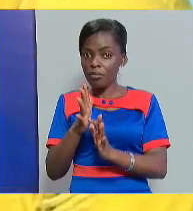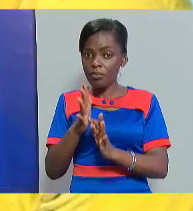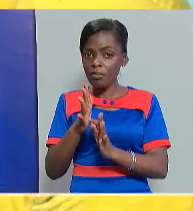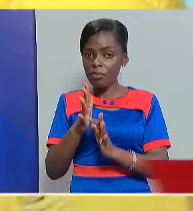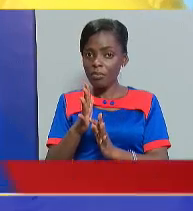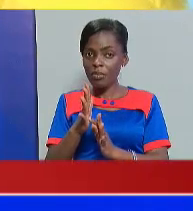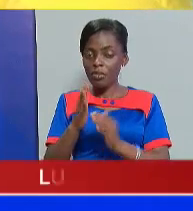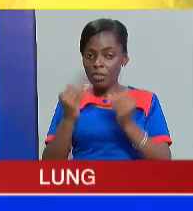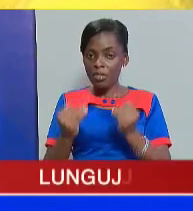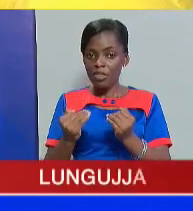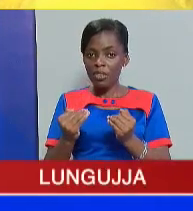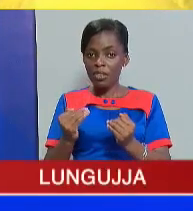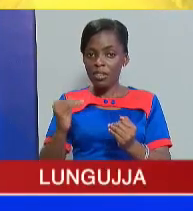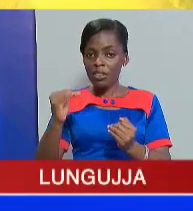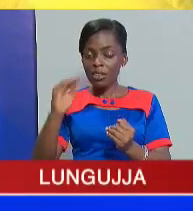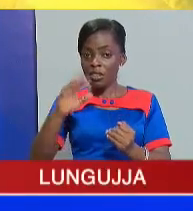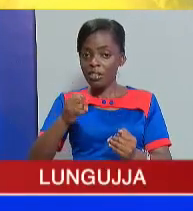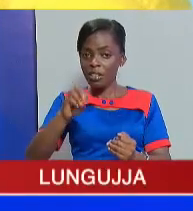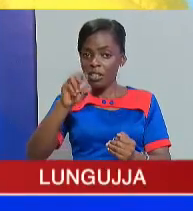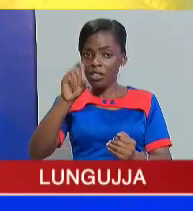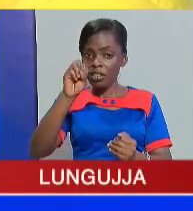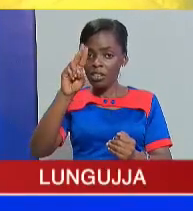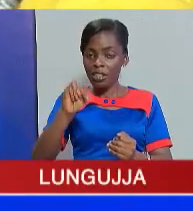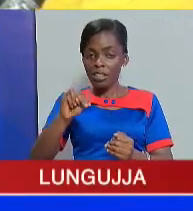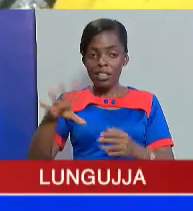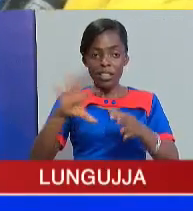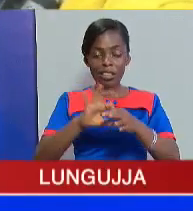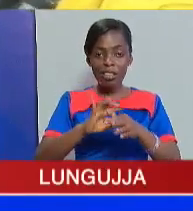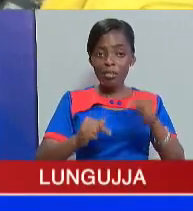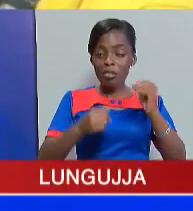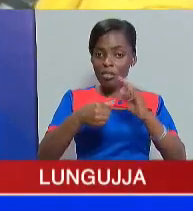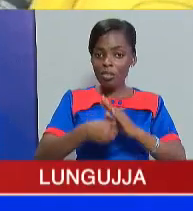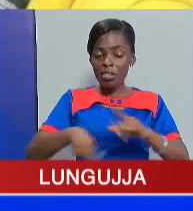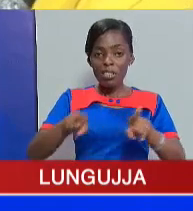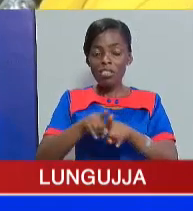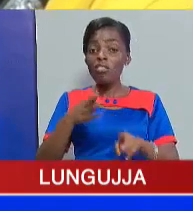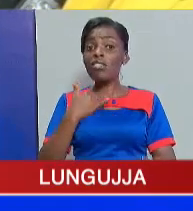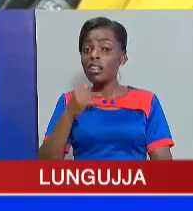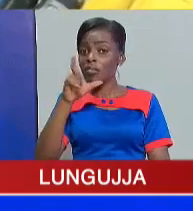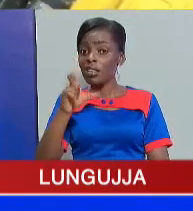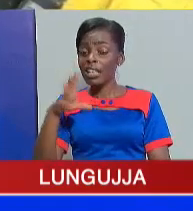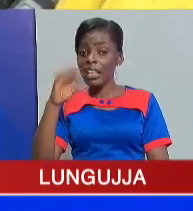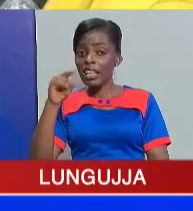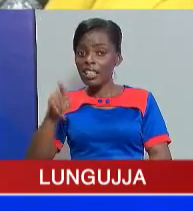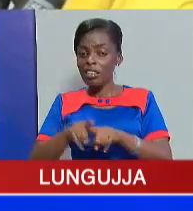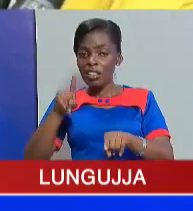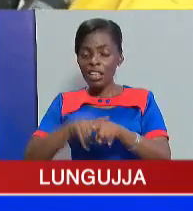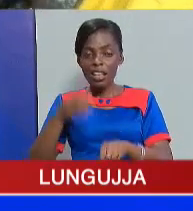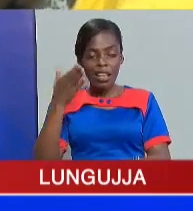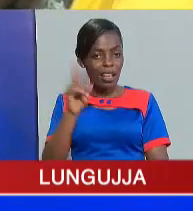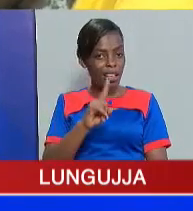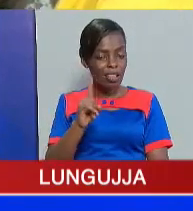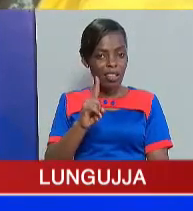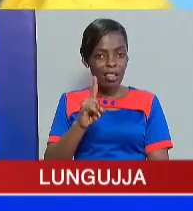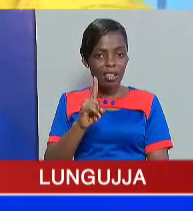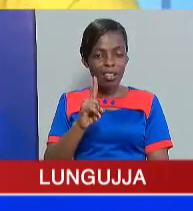so kamiliyoni mu secula awummudde agenze mu byabufuzi ate situwagalayo omuntu ayogera nga kamiliyoni ng'ate ali mu secula